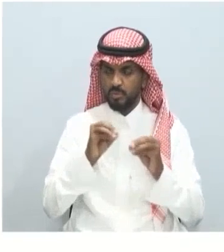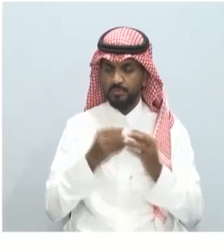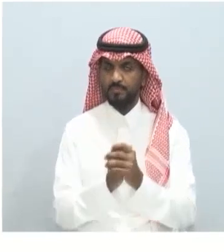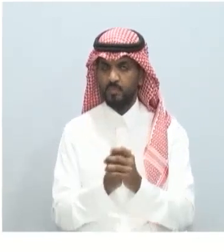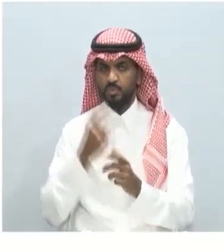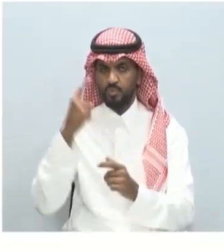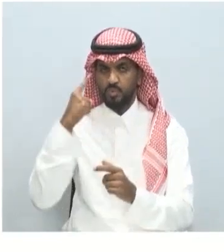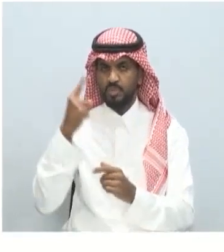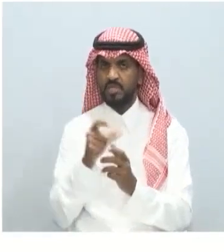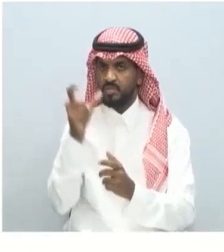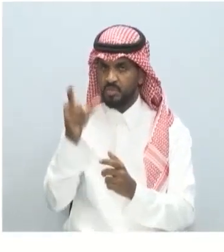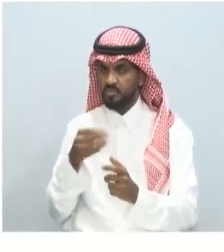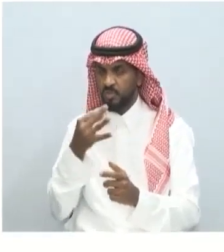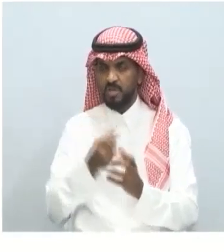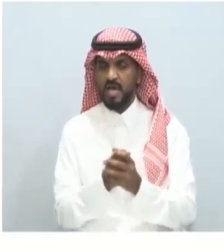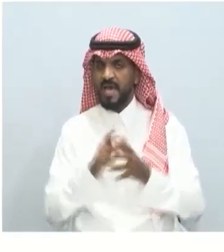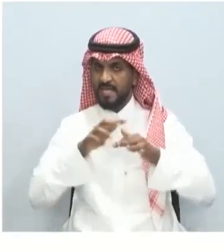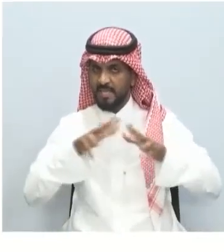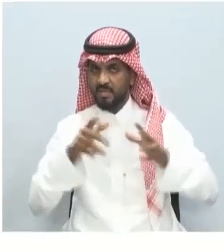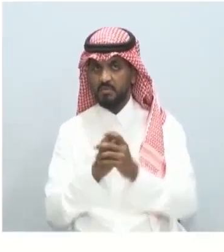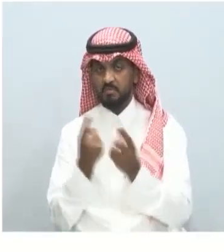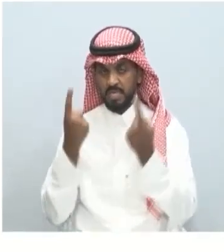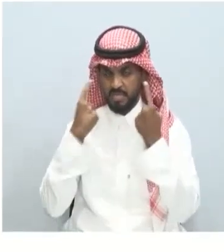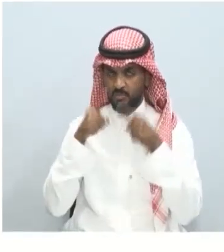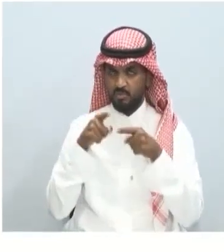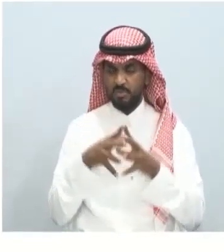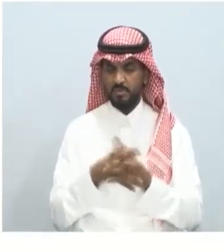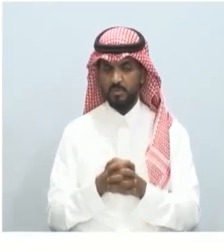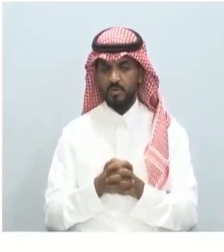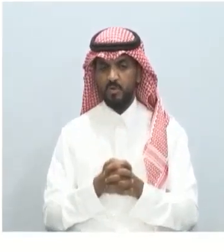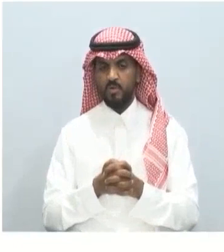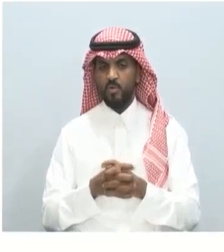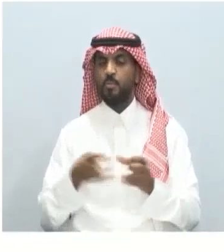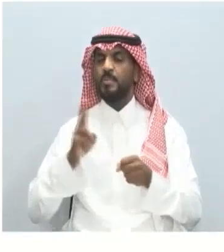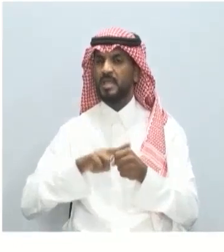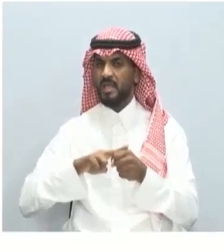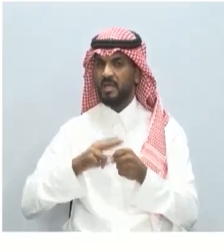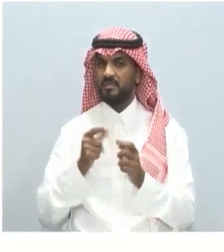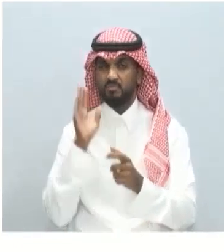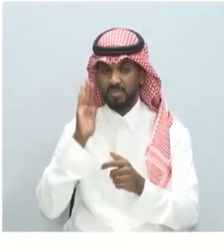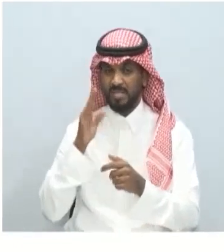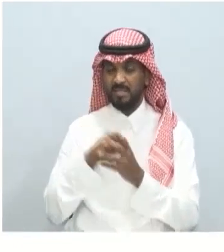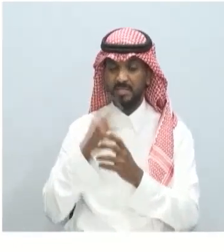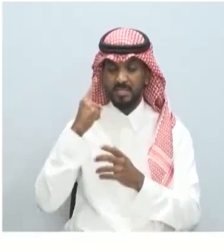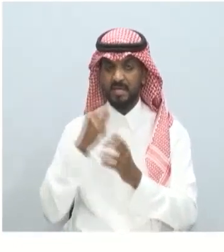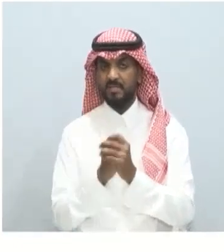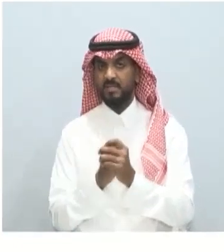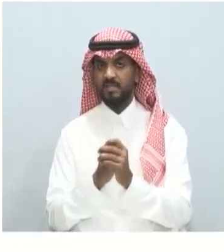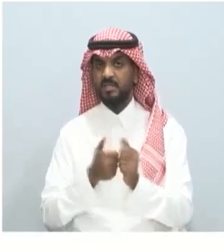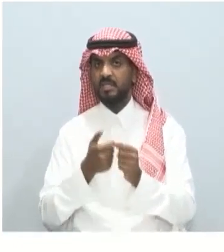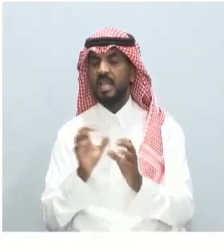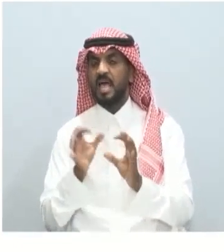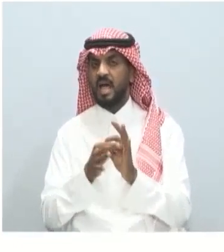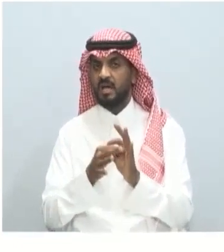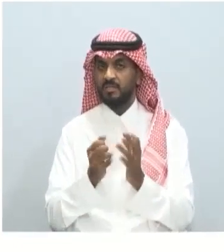تصغي الى محدثك اكثر مما يسمع منك ومن اعتاد الانصات عرف ما تقتضيه العلاقات